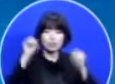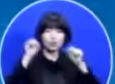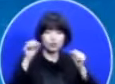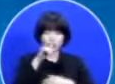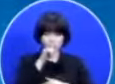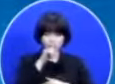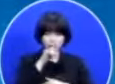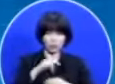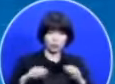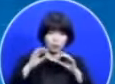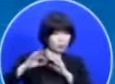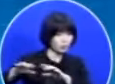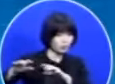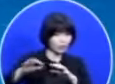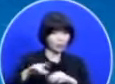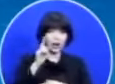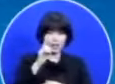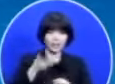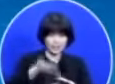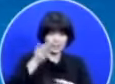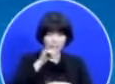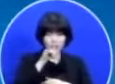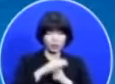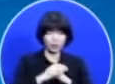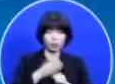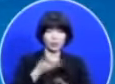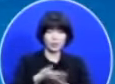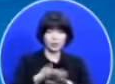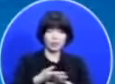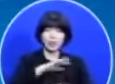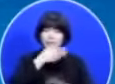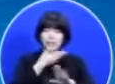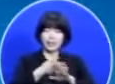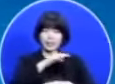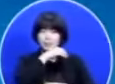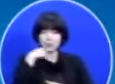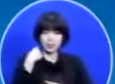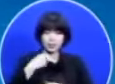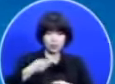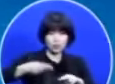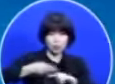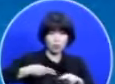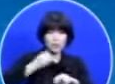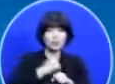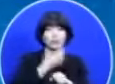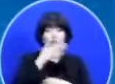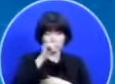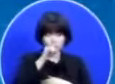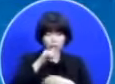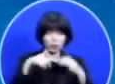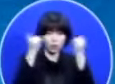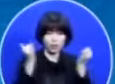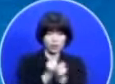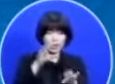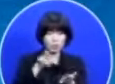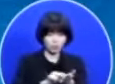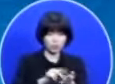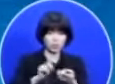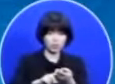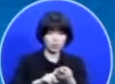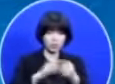다룰 줄 아는 악기가 있어야 되고 남들과 다른 맛을 낼 수 있는 요리를 만들 수 있어야 되고 사회 문제에 대해서 공적인